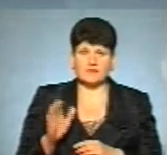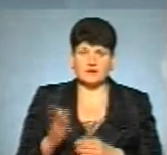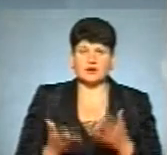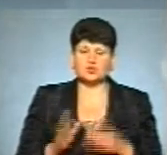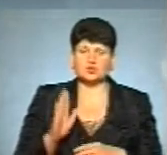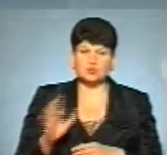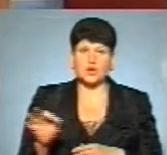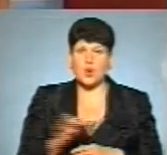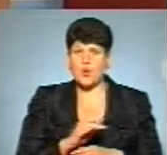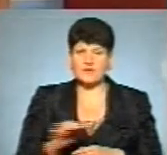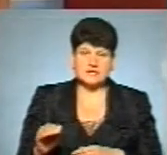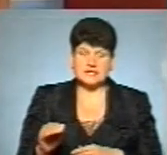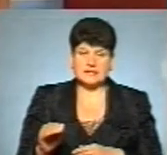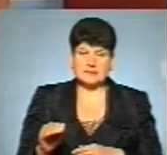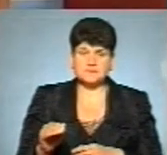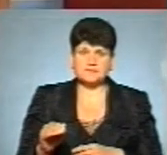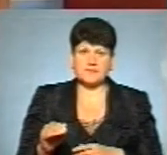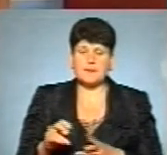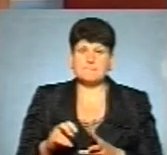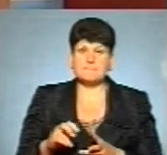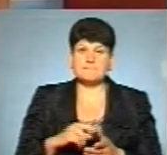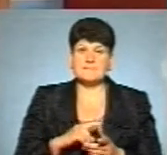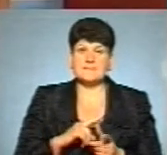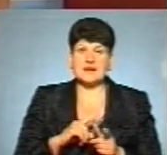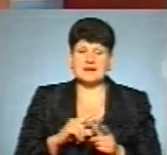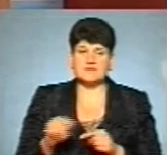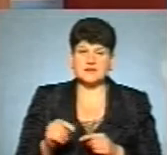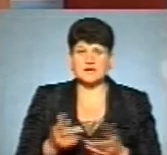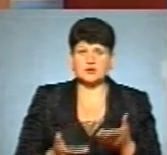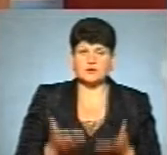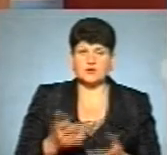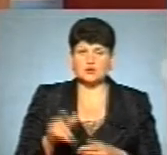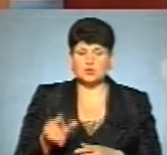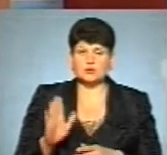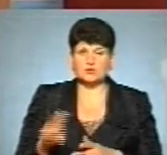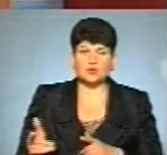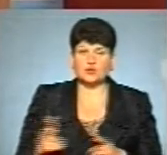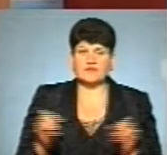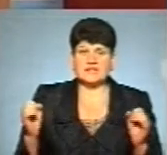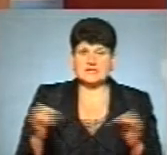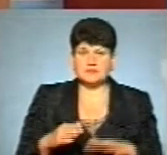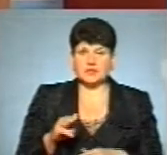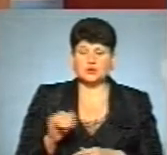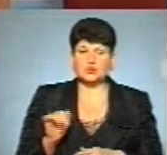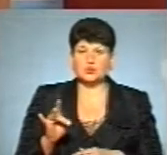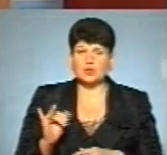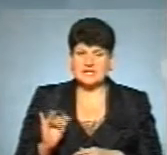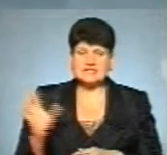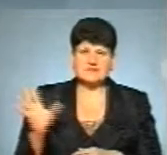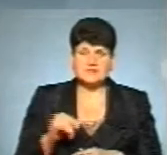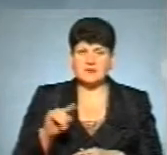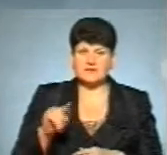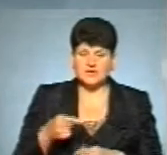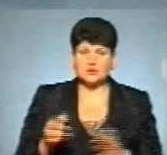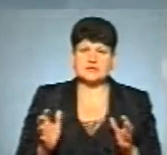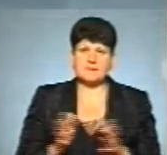офіційно, перевізники сумніваються, що люди будуть готові на збірні тури, тобто там нехай зі всіма вимогами,